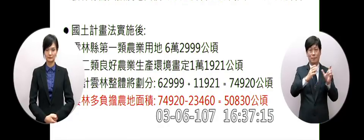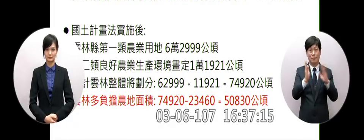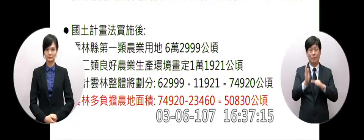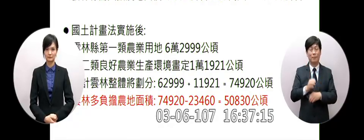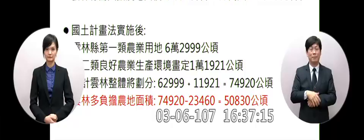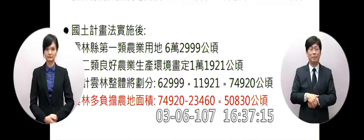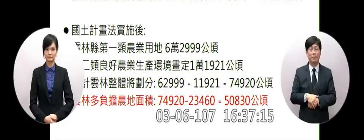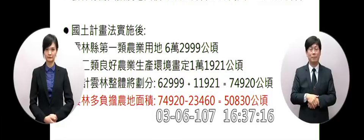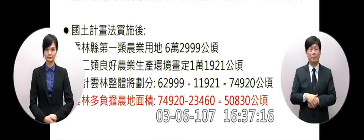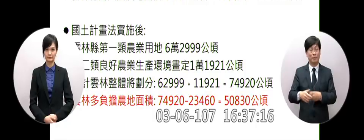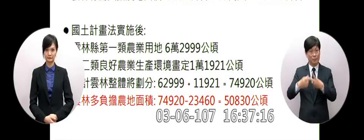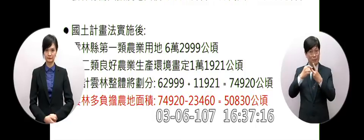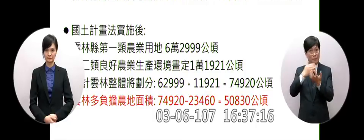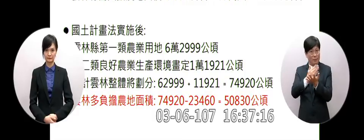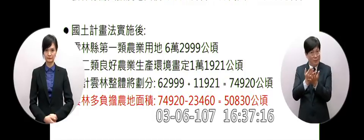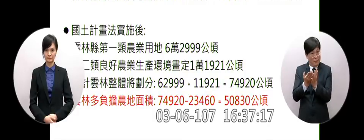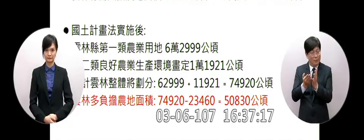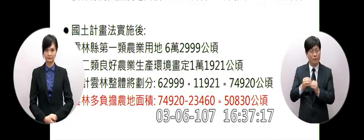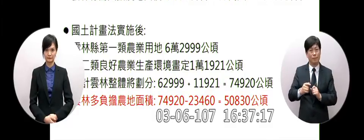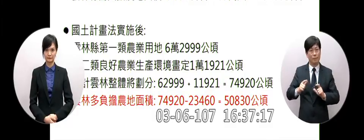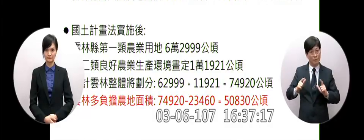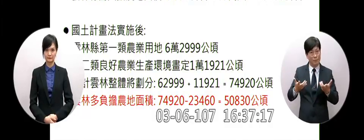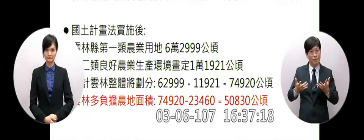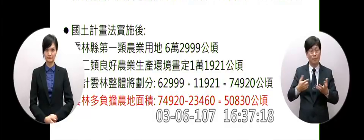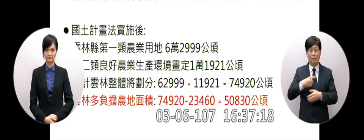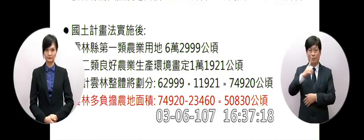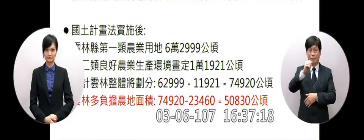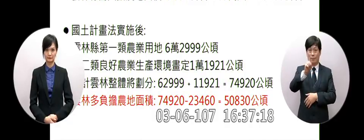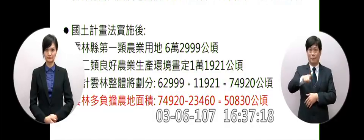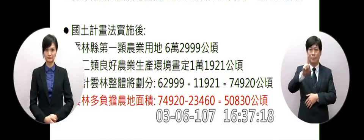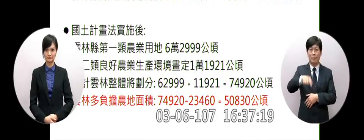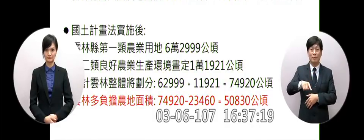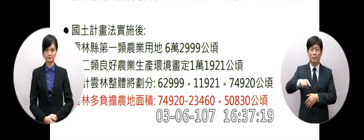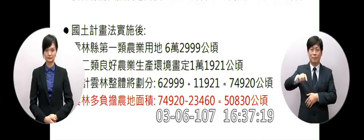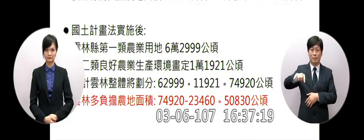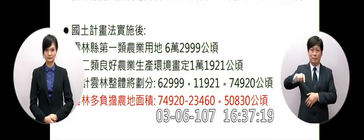62,999公顷，第二类就要提供